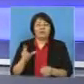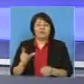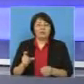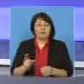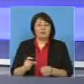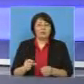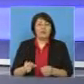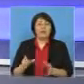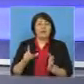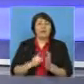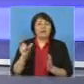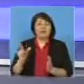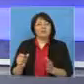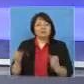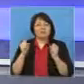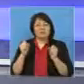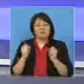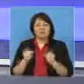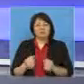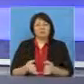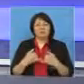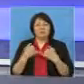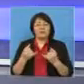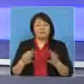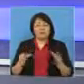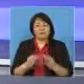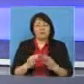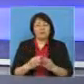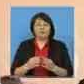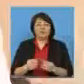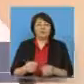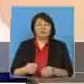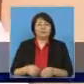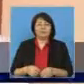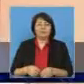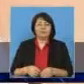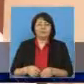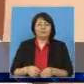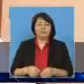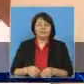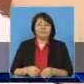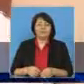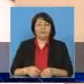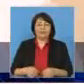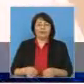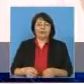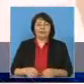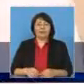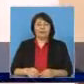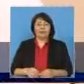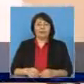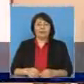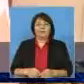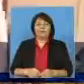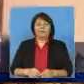на дому представители специализированной борцовской спортивной школы. Здоровья вам, счастья, не болейте,